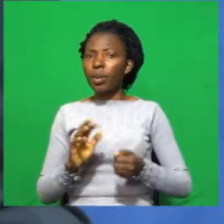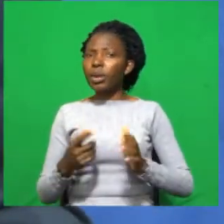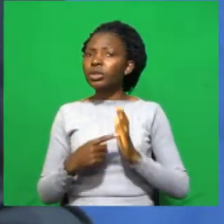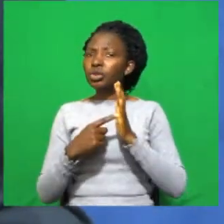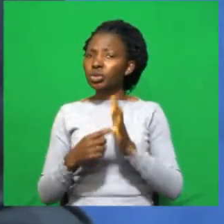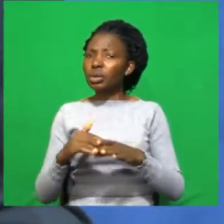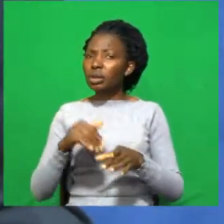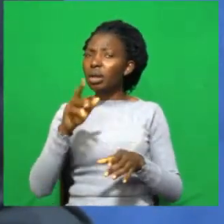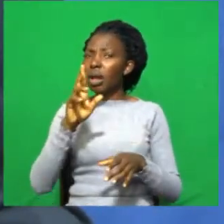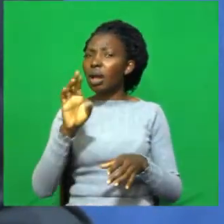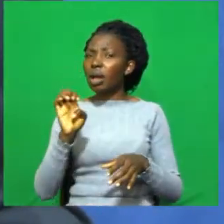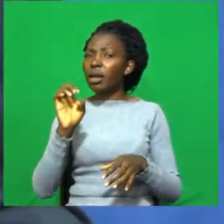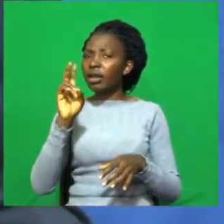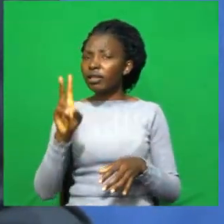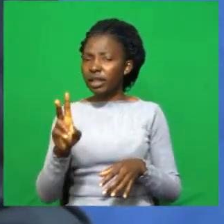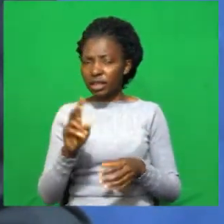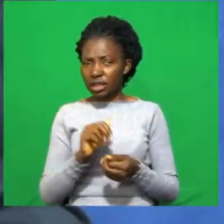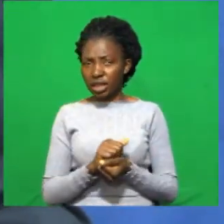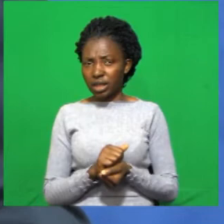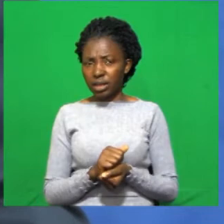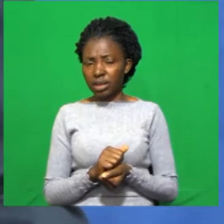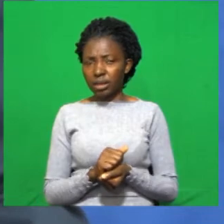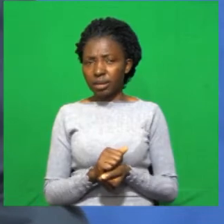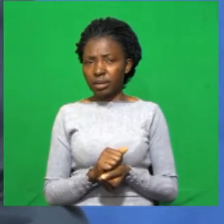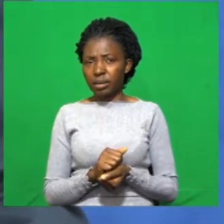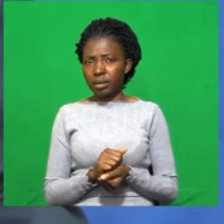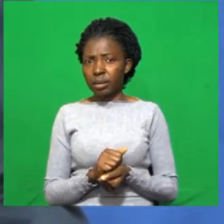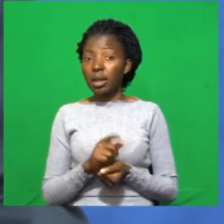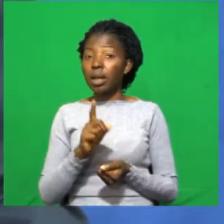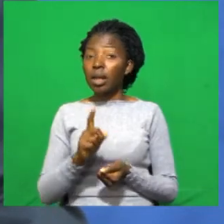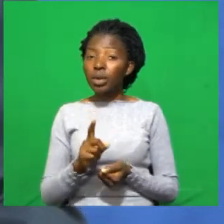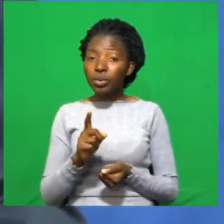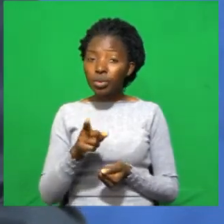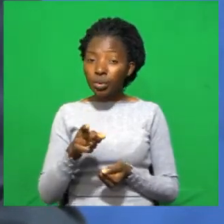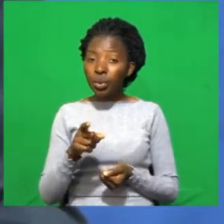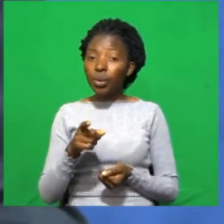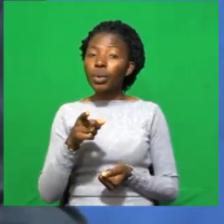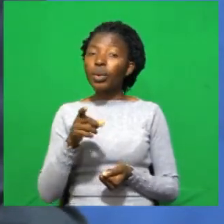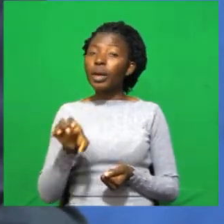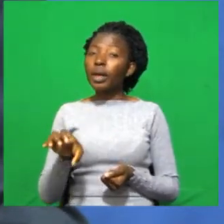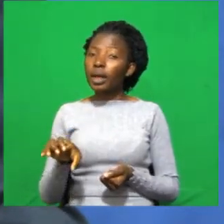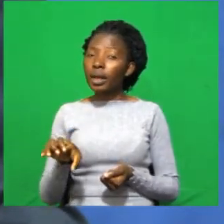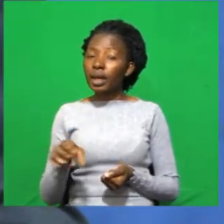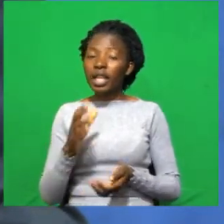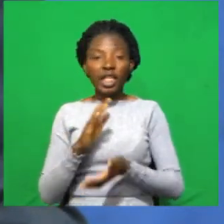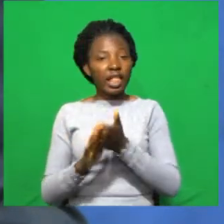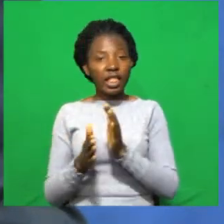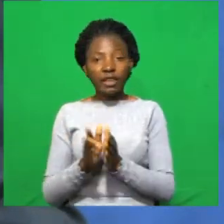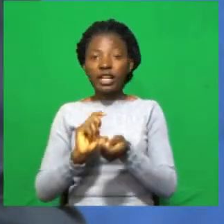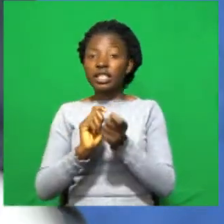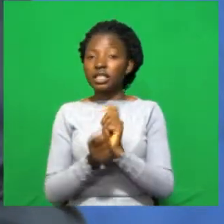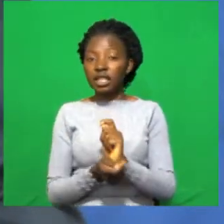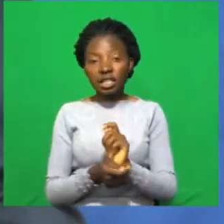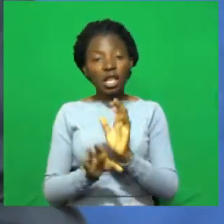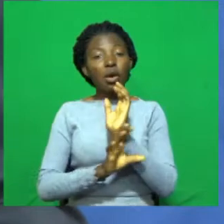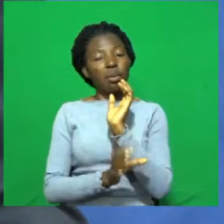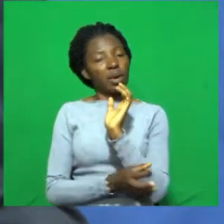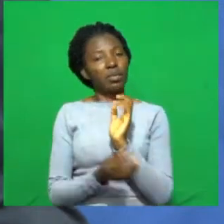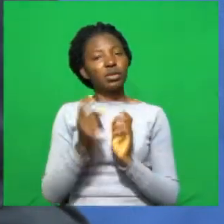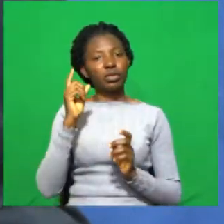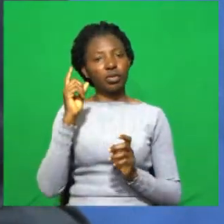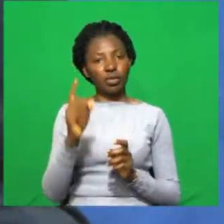kuna zvakazarurwa manje. Kubuditsa kuti kudii? Kuti mutemo unogona kuchinjika here. Ndo pandiri kuda ipapa. Ndo pandiri kuda